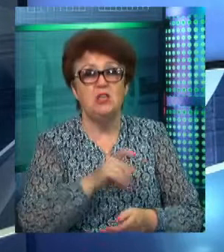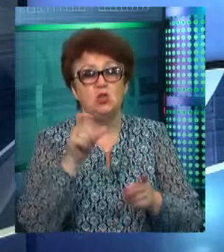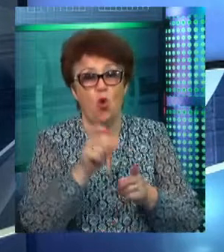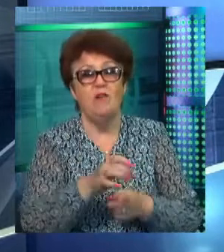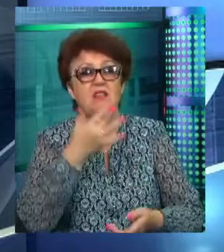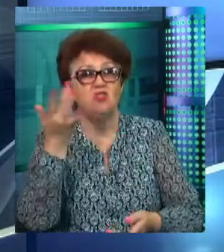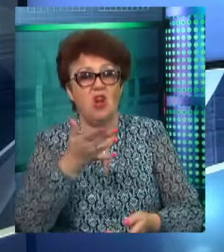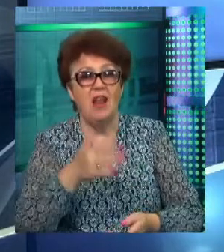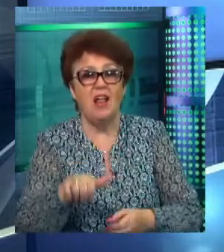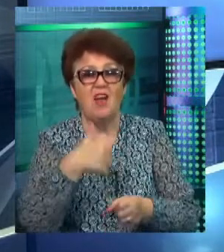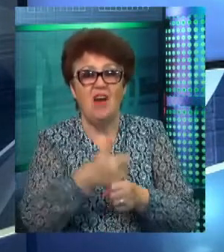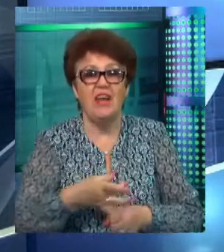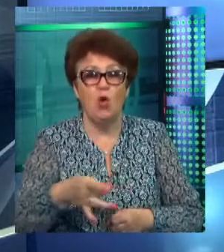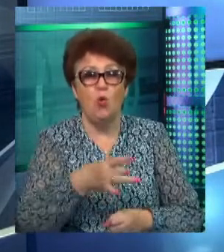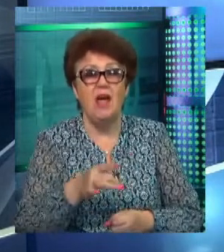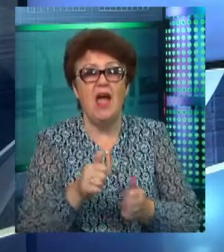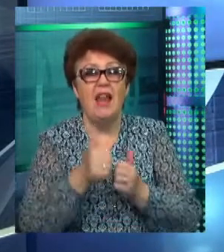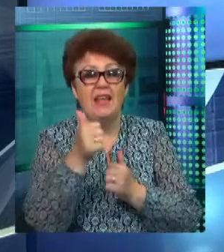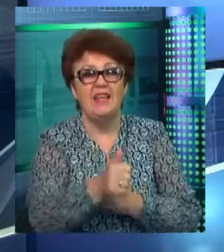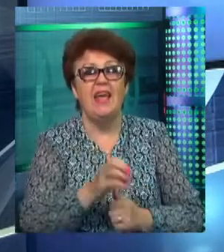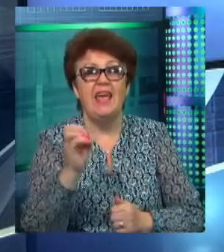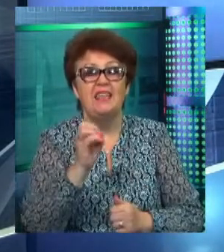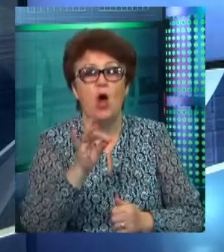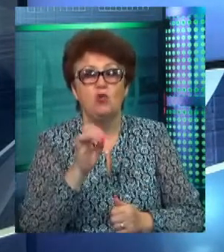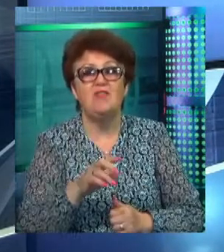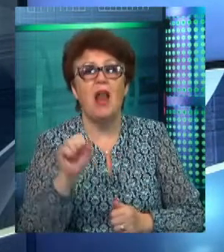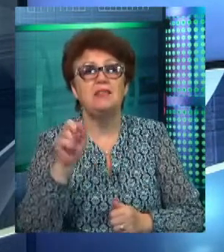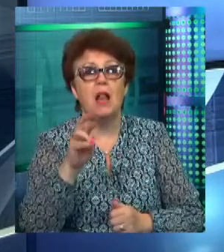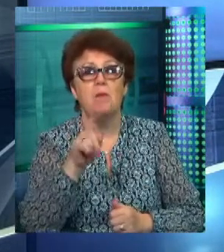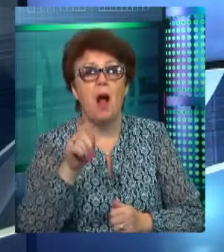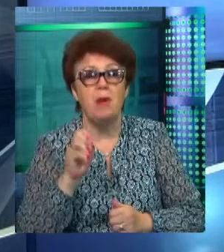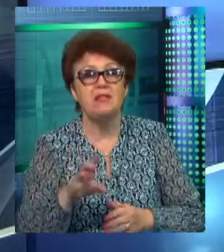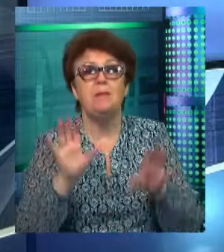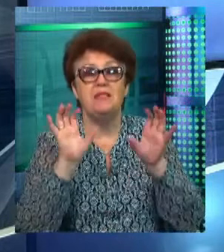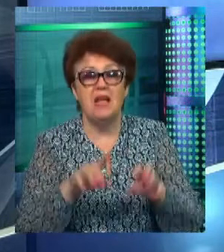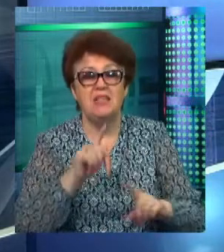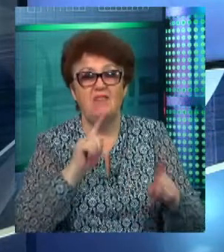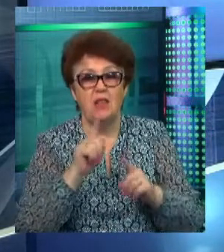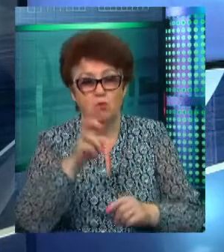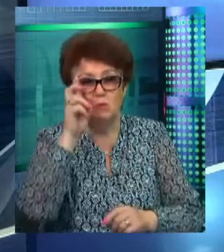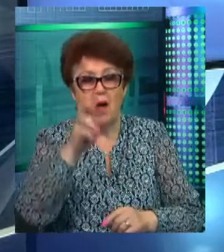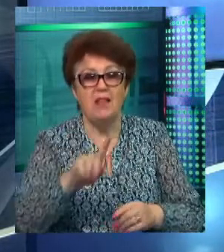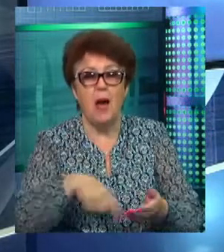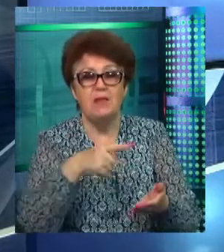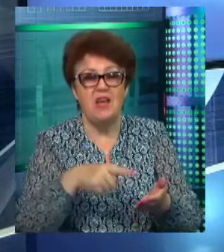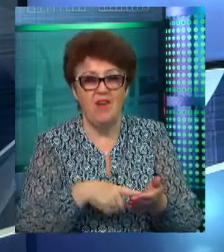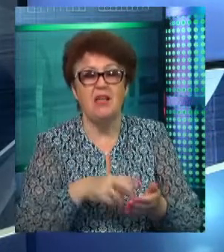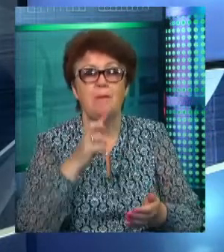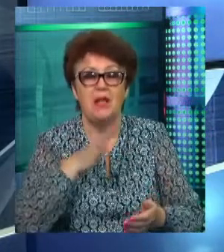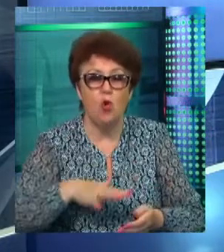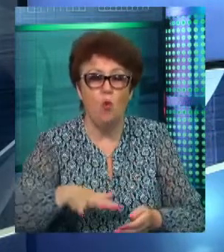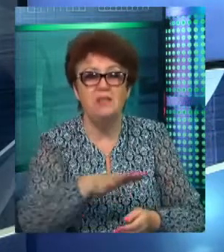держали я глава региона и лидер брянских единороссов александр богомаз и председатель совета муниципальных образований брянской области